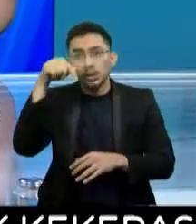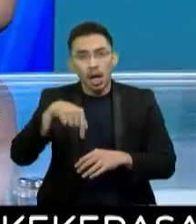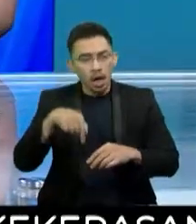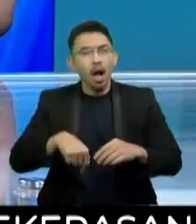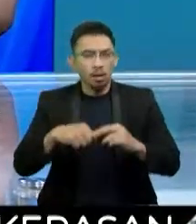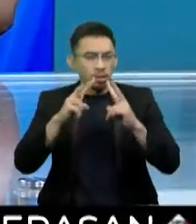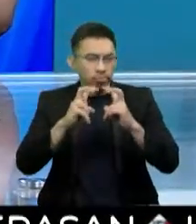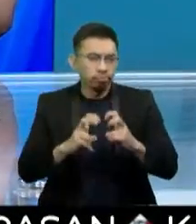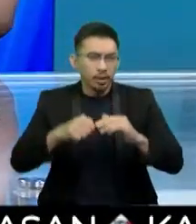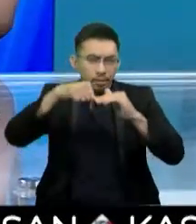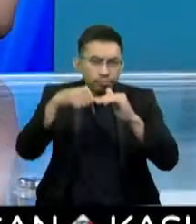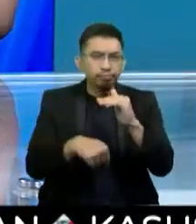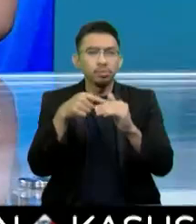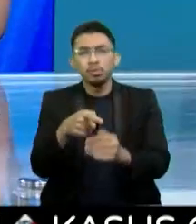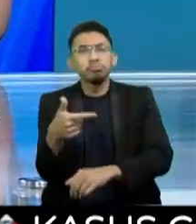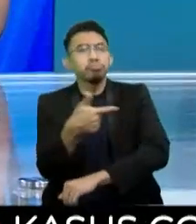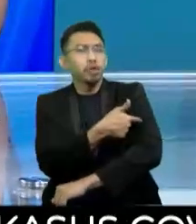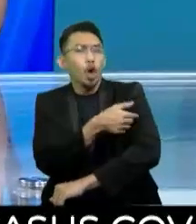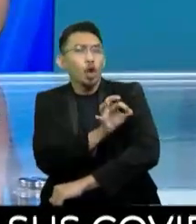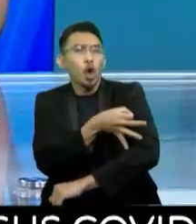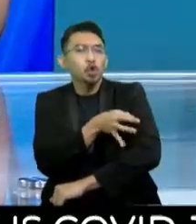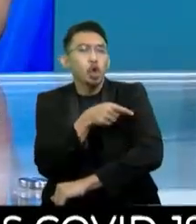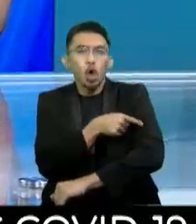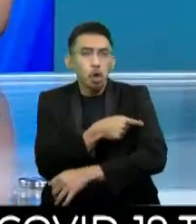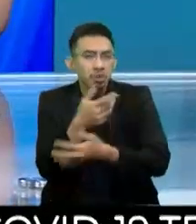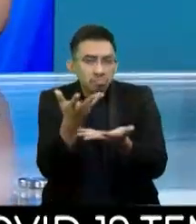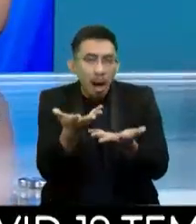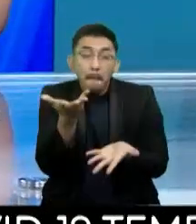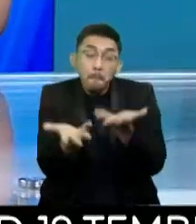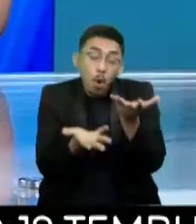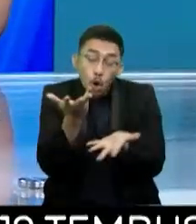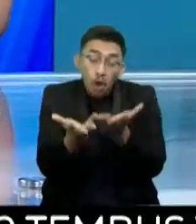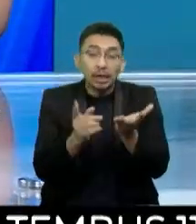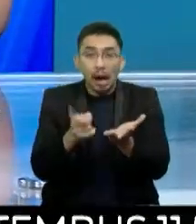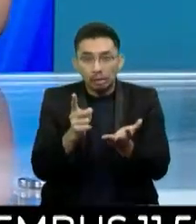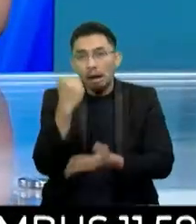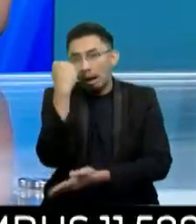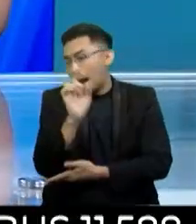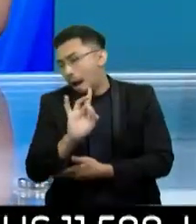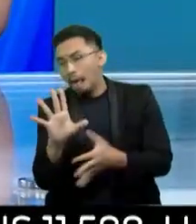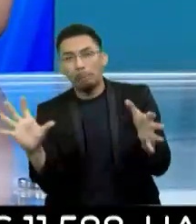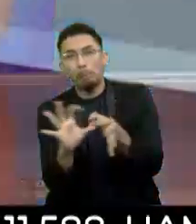mendalami motif dari penyuntikan vaksin kosong dan tidak menutup kemungkinan akan ada tersangka lain.